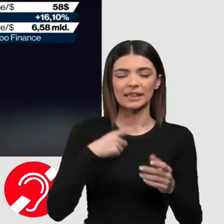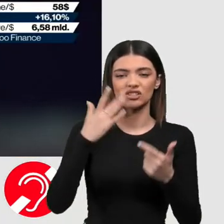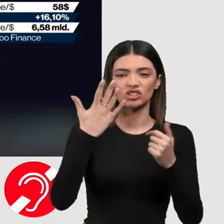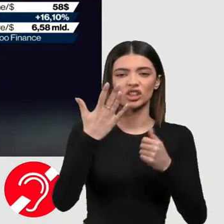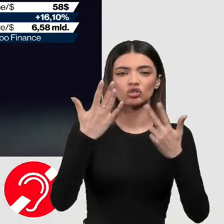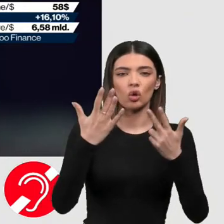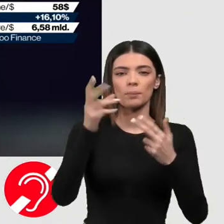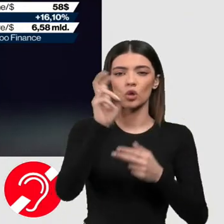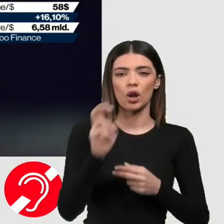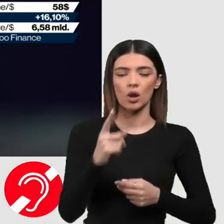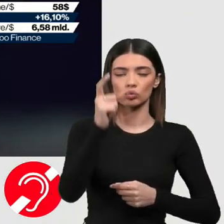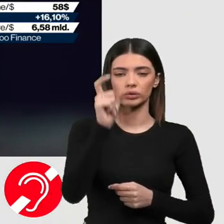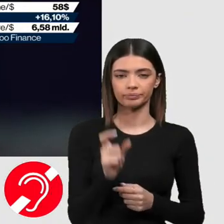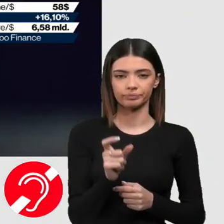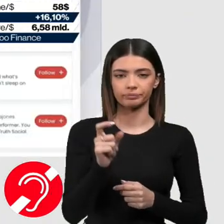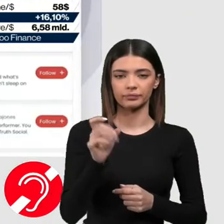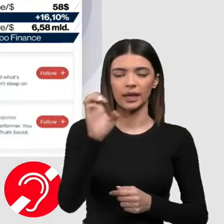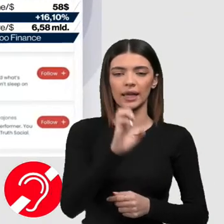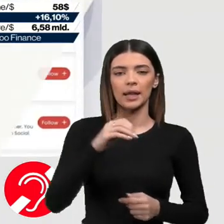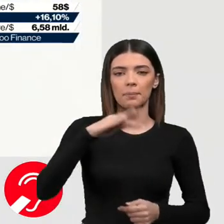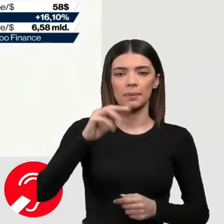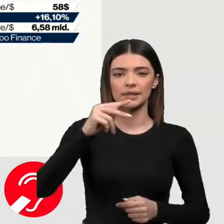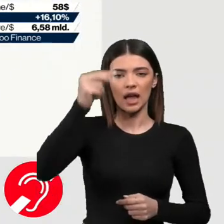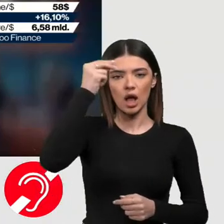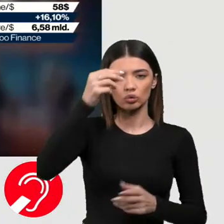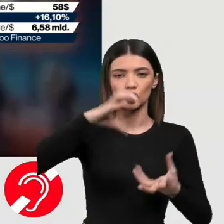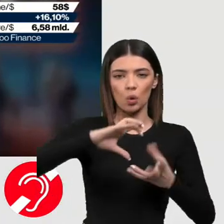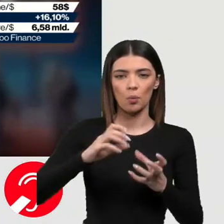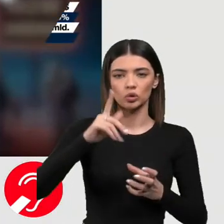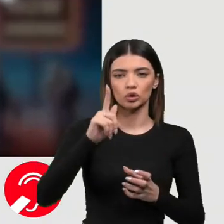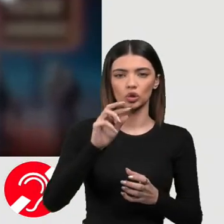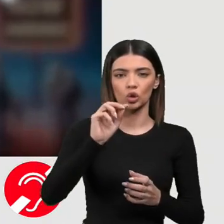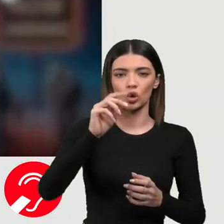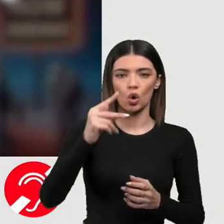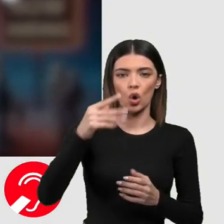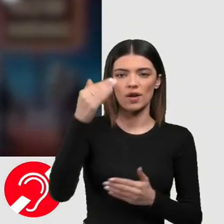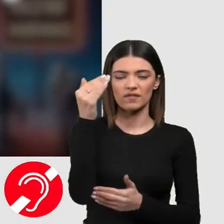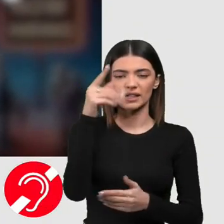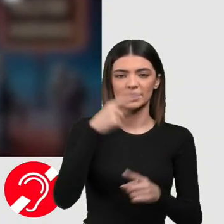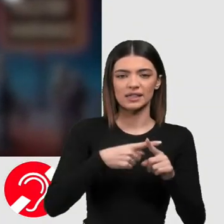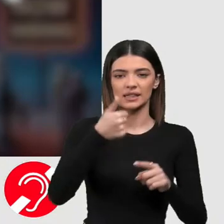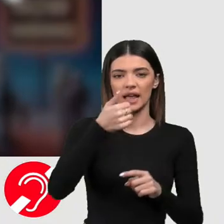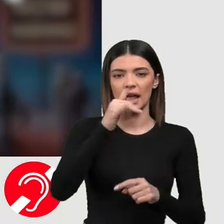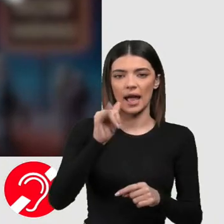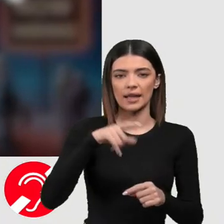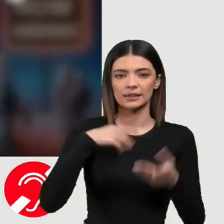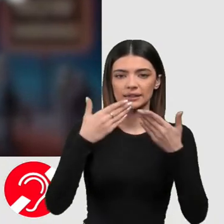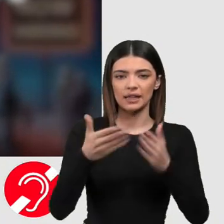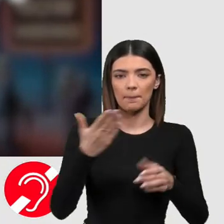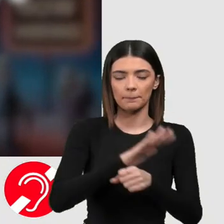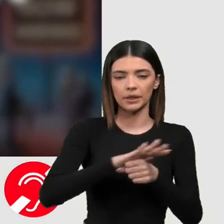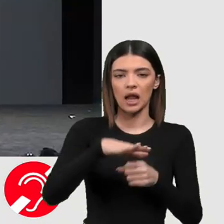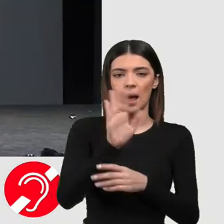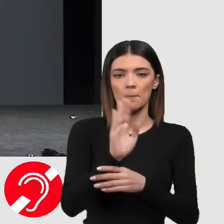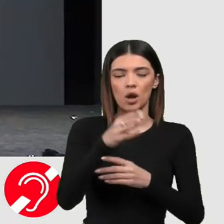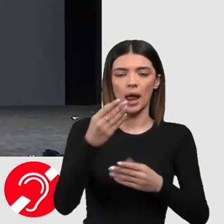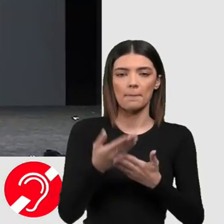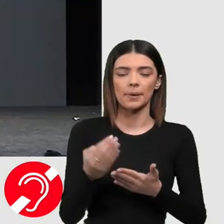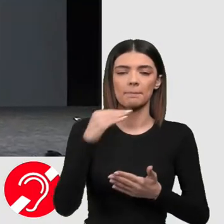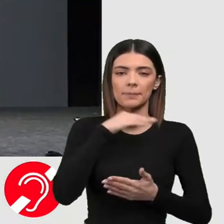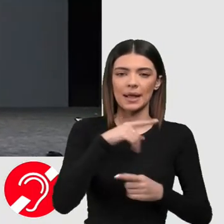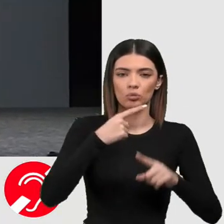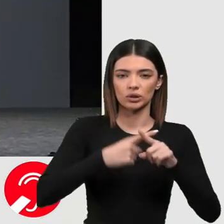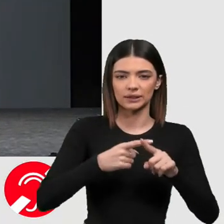acțiunilor de 58 de dolari pe unitate. Elon Musk anunță că chatbotul Grok al startup-ului XAI va fi activat pentru toți abonații premium ai platformei